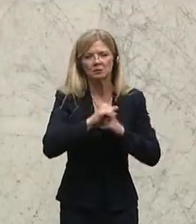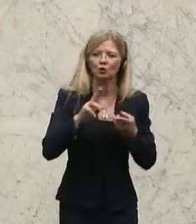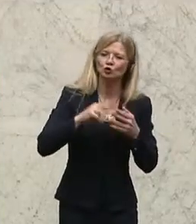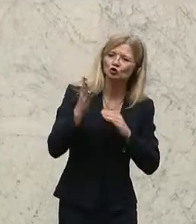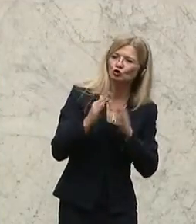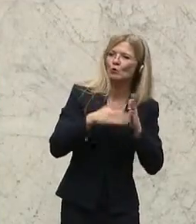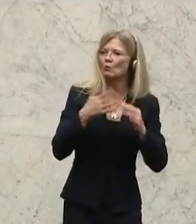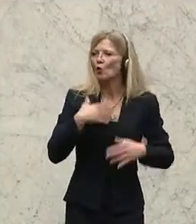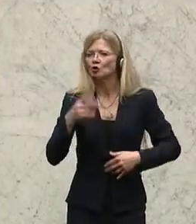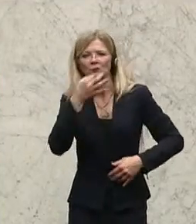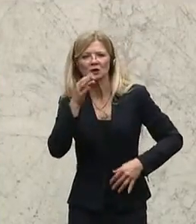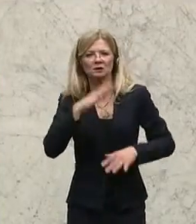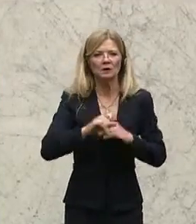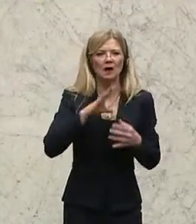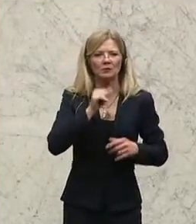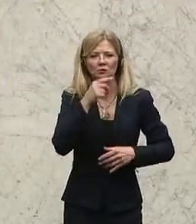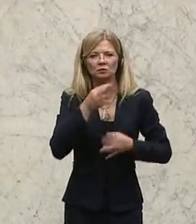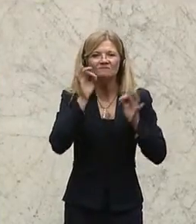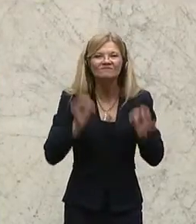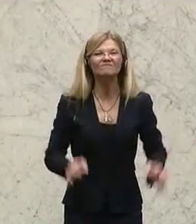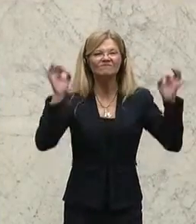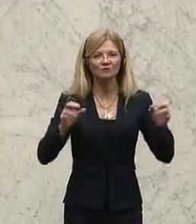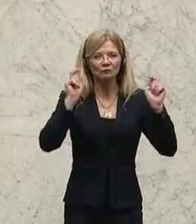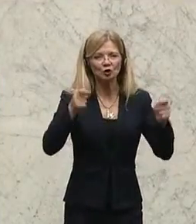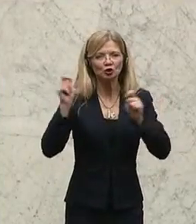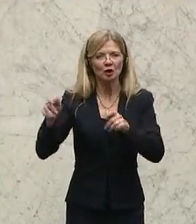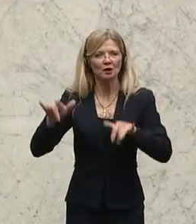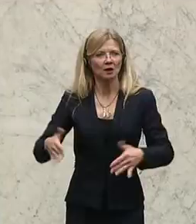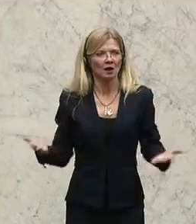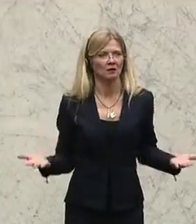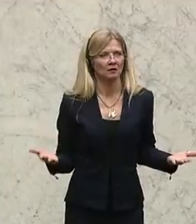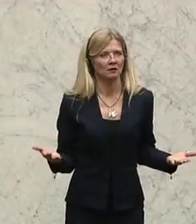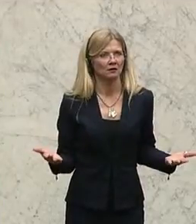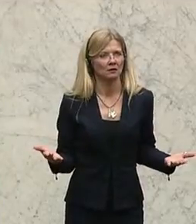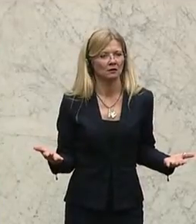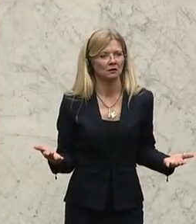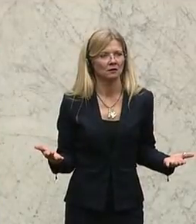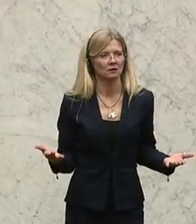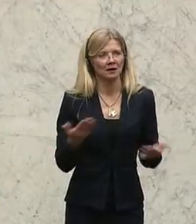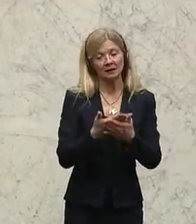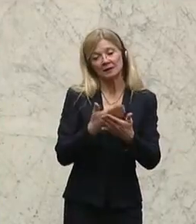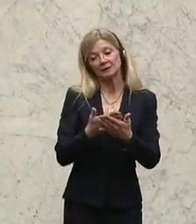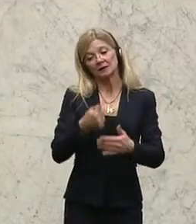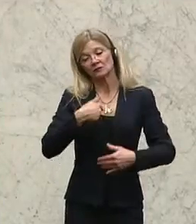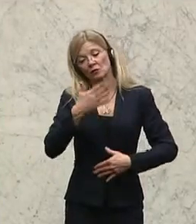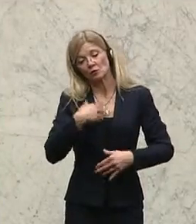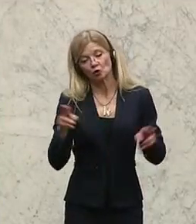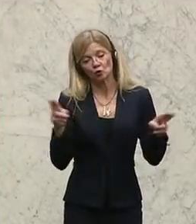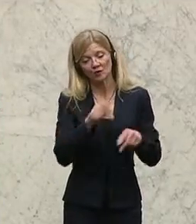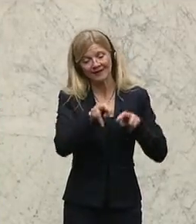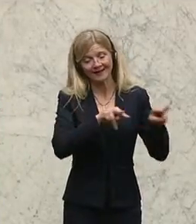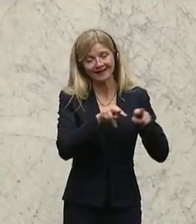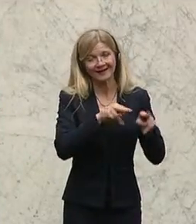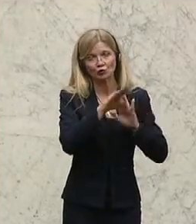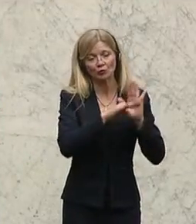machen wollen, aber keine konkreten Vorschläge hier heute äußern. Daher möchte ich aufs Regierungsprogramm kurz eingehen, wo ja drinnen steht, dass